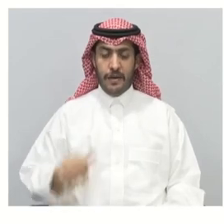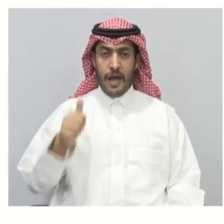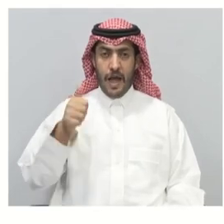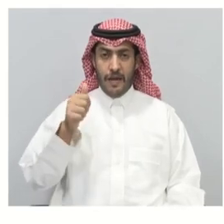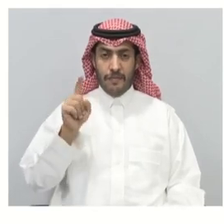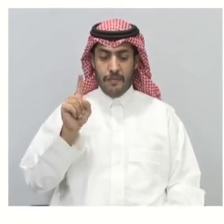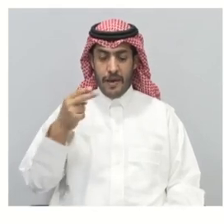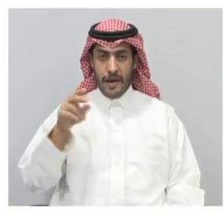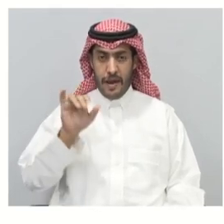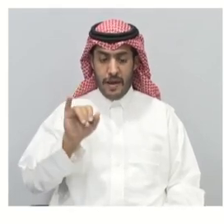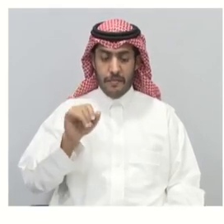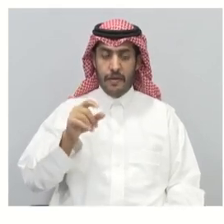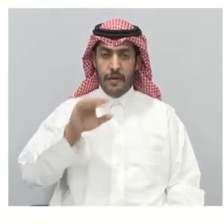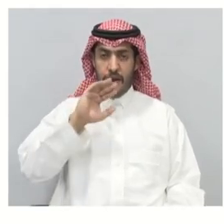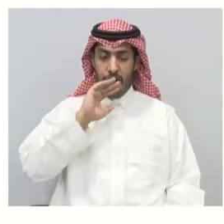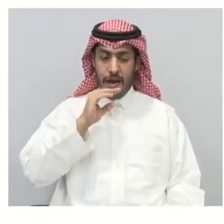وباء